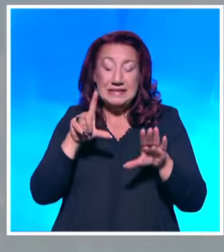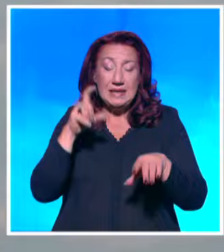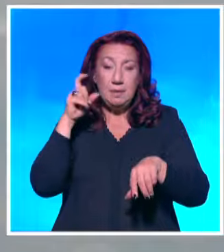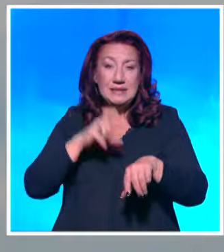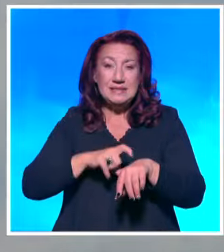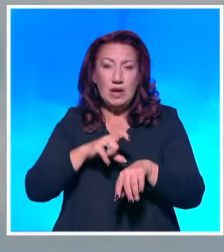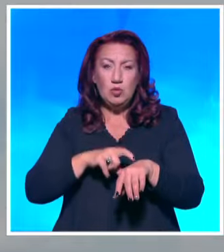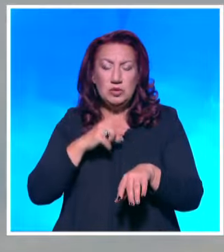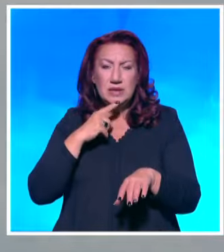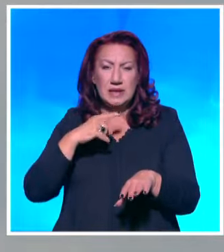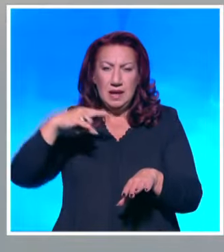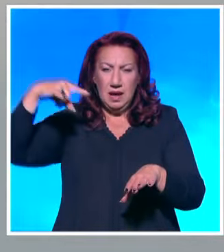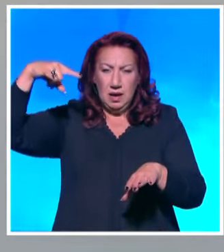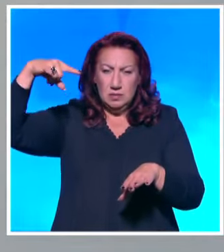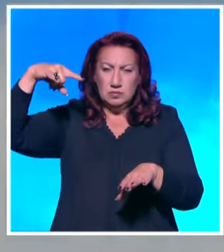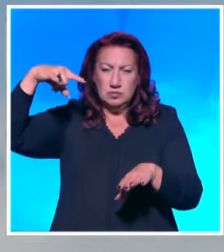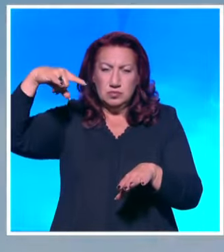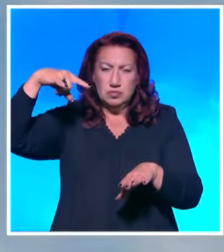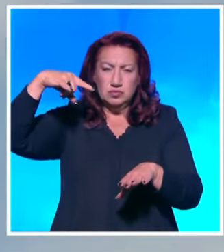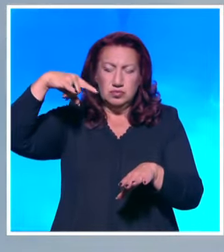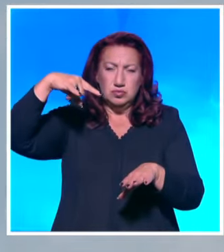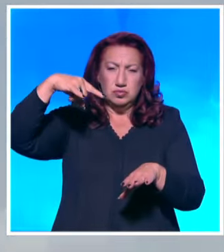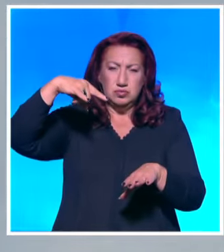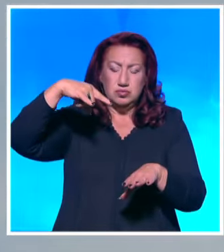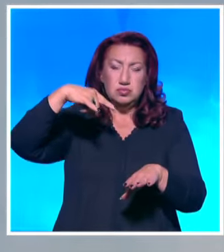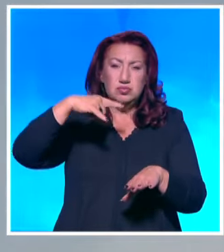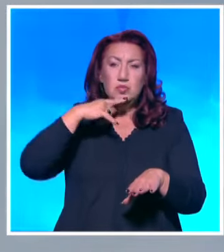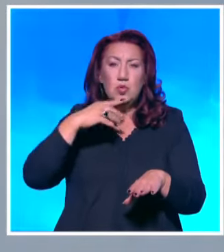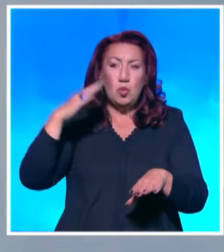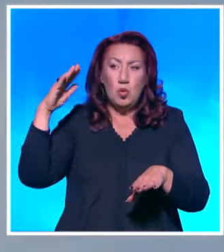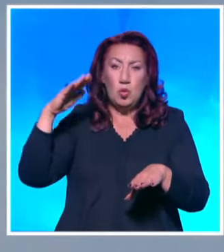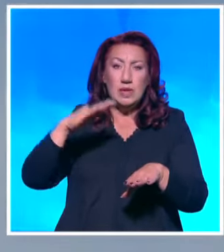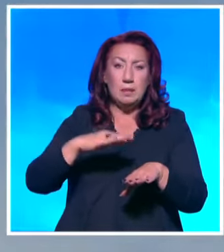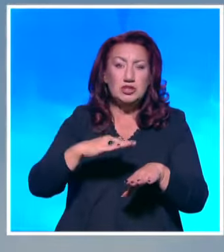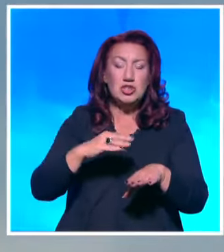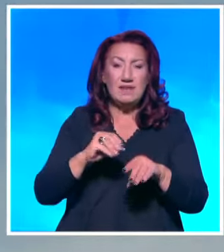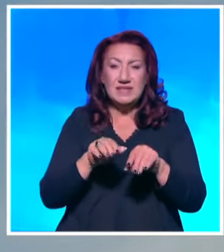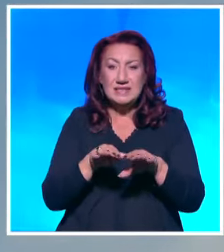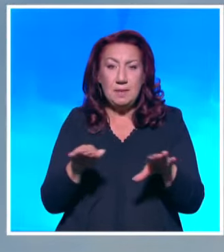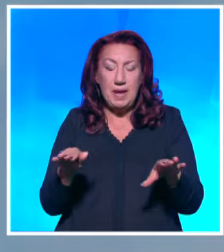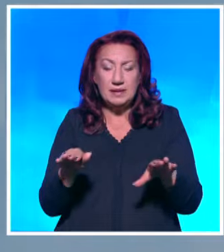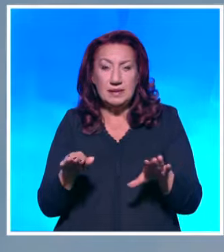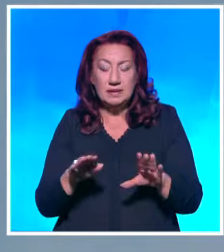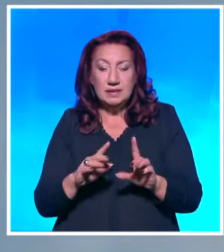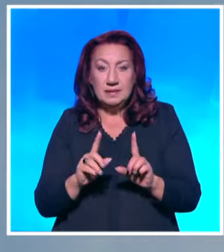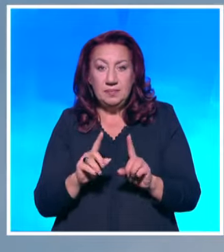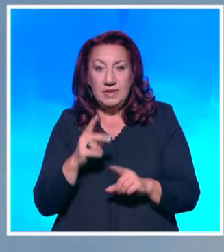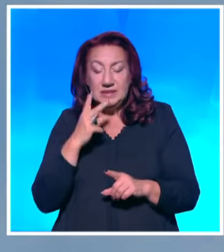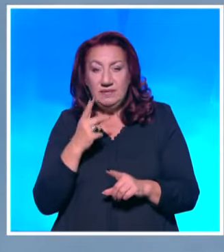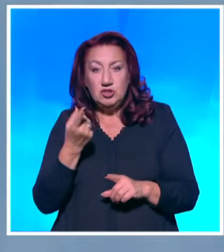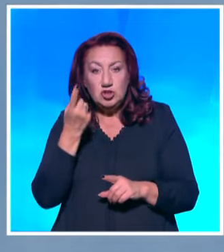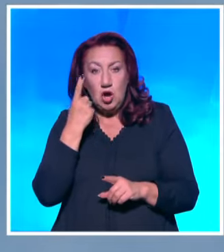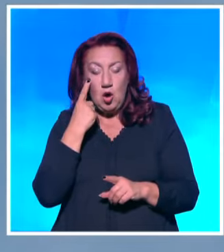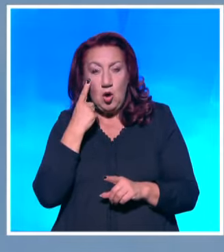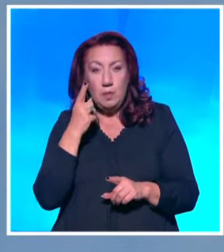лети с много голям ъгъл към земята. И не се вижда някакъв опит активно да